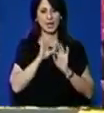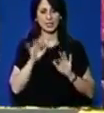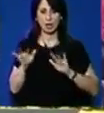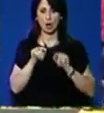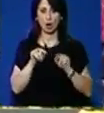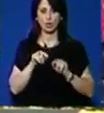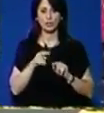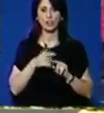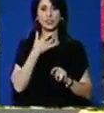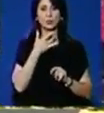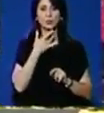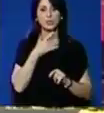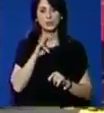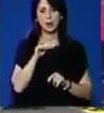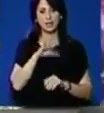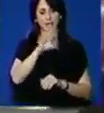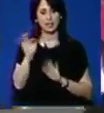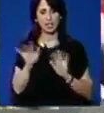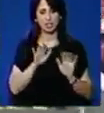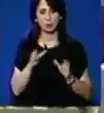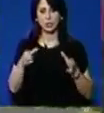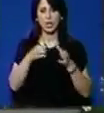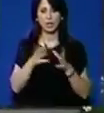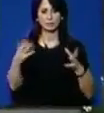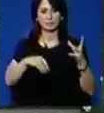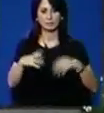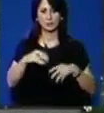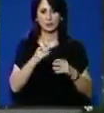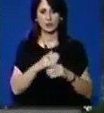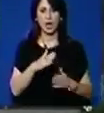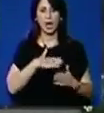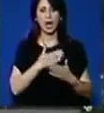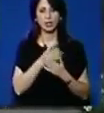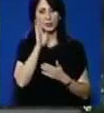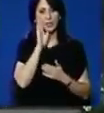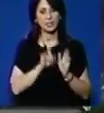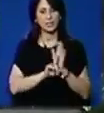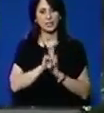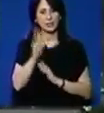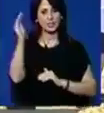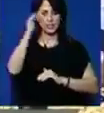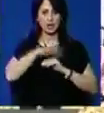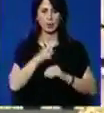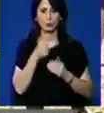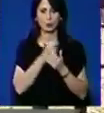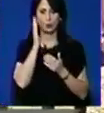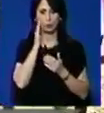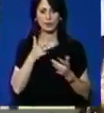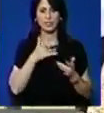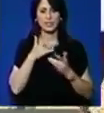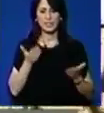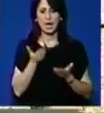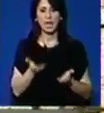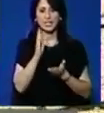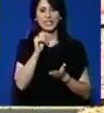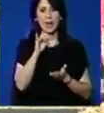აცხადებენ, ღონისძიებაში მუნციპალიტეტის თითქმის ყველა შემოქმედებითი გაერთიანებაა ჩართული. აქტივობები დილიდან დაიწყო და საღამომდე გაგრძელდება. სცენაზე